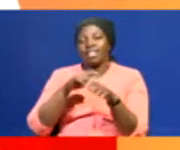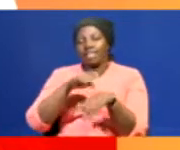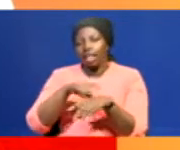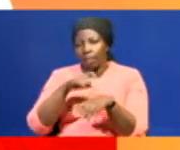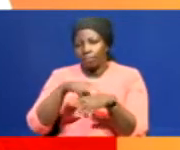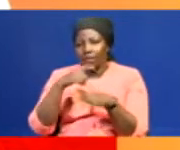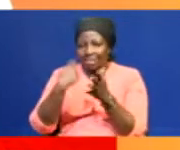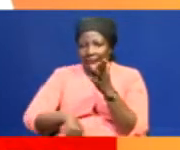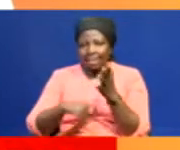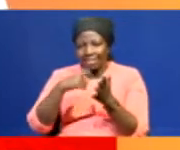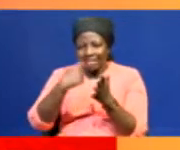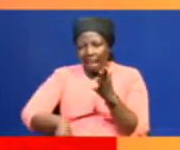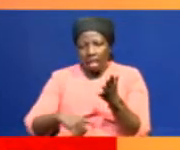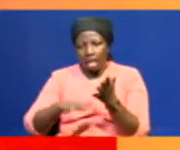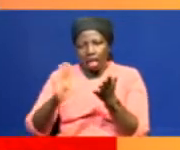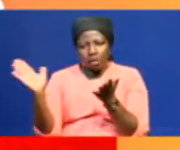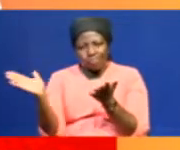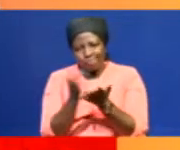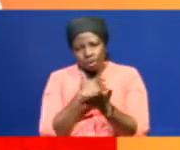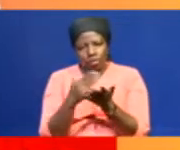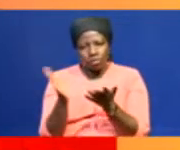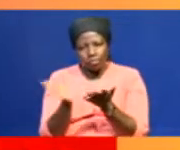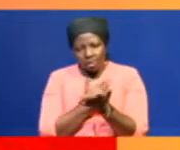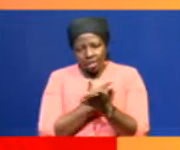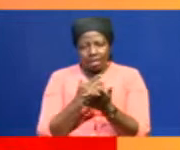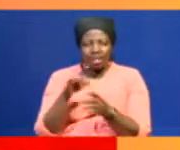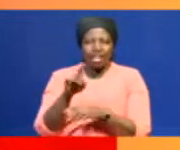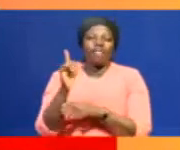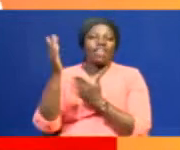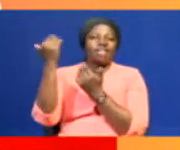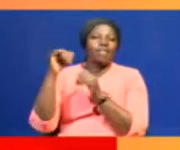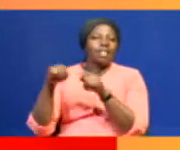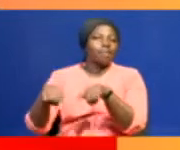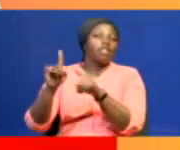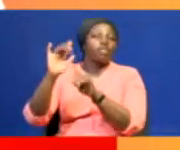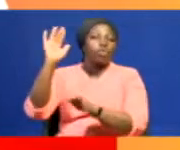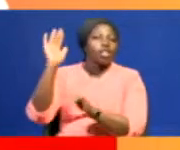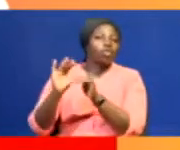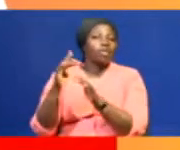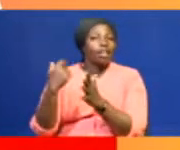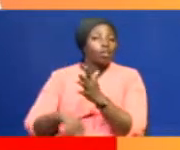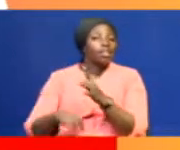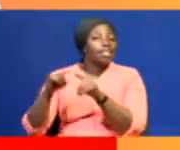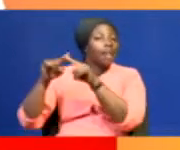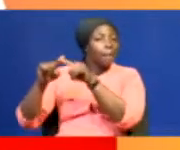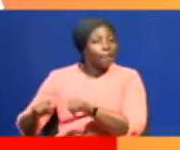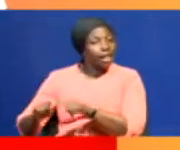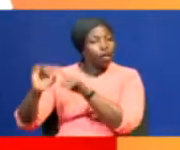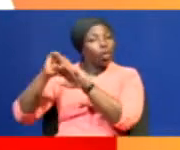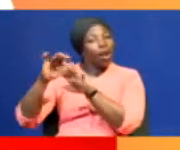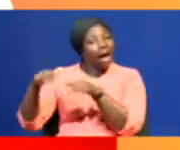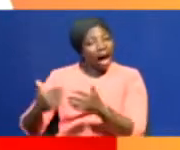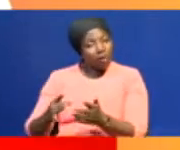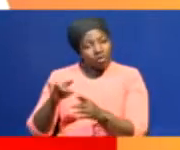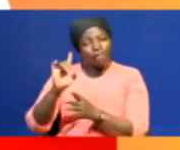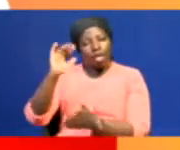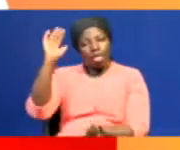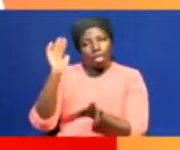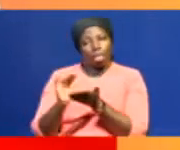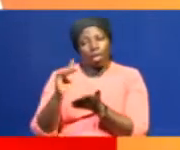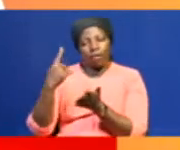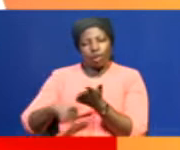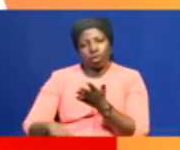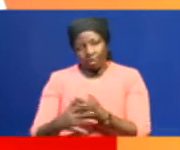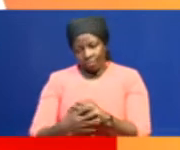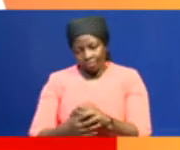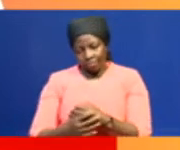hizi components za kuunda hiyo pikipiki, anatarajia pia wapunguze bei kulingana na vile ameteremsha. Sasa